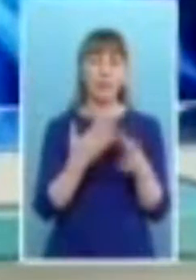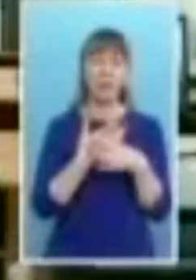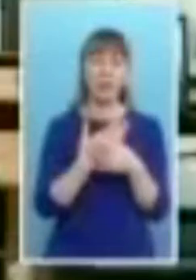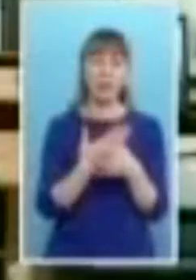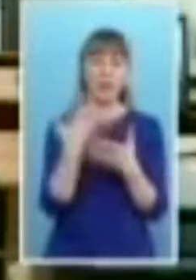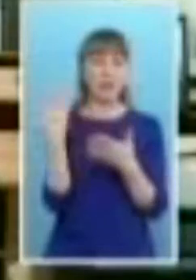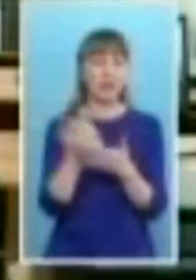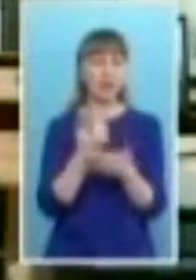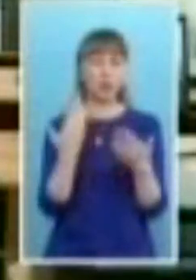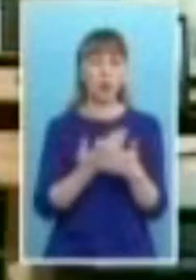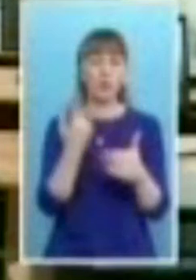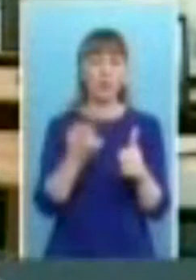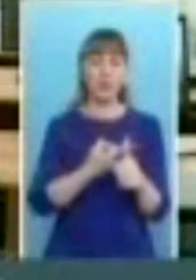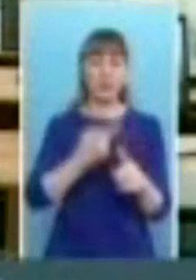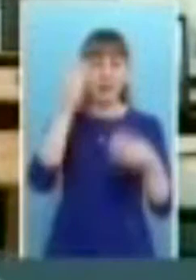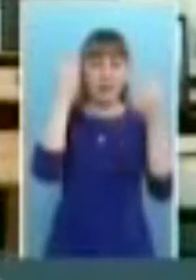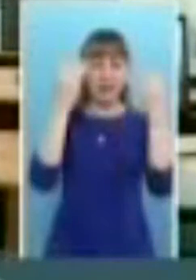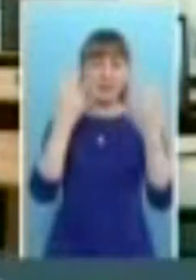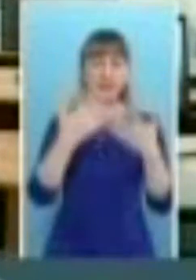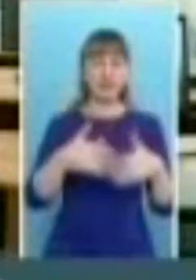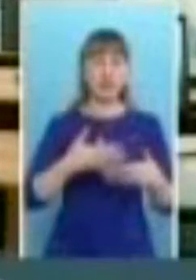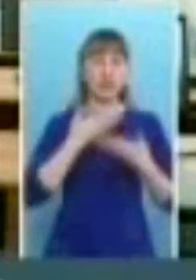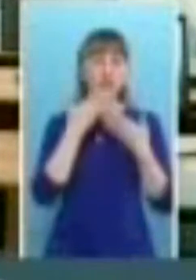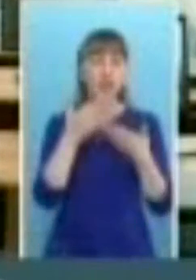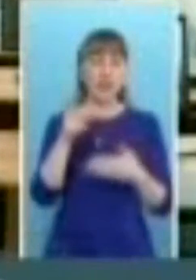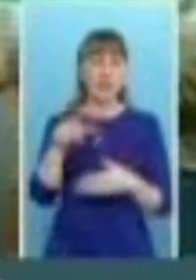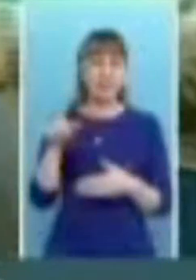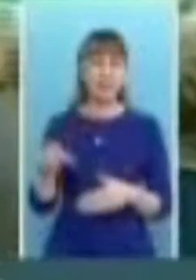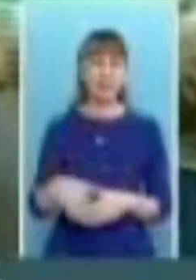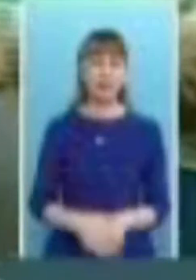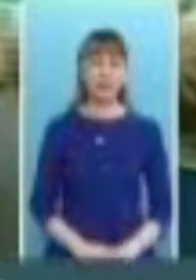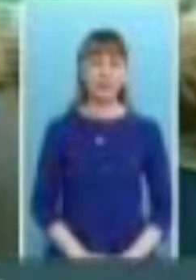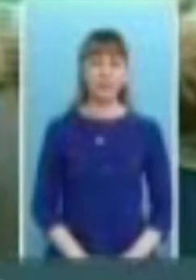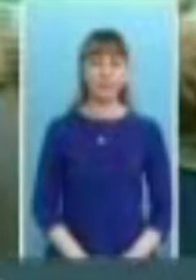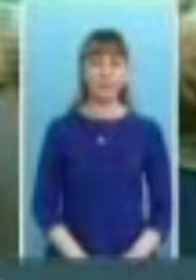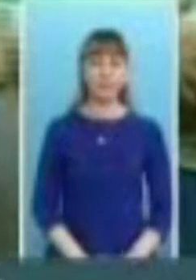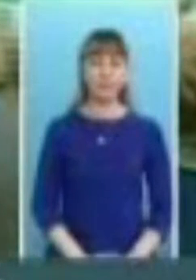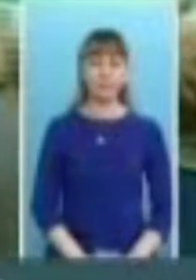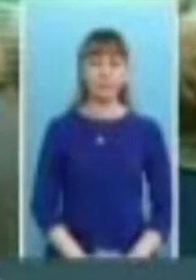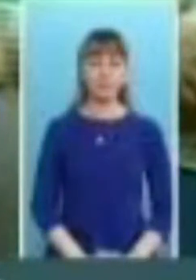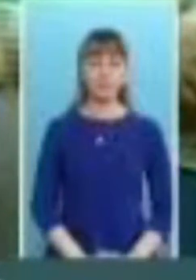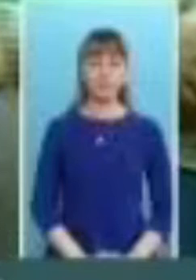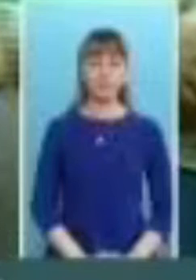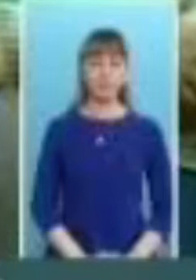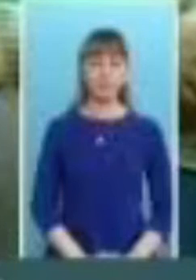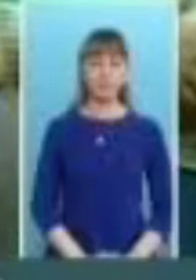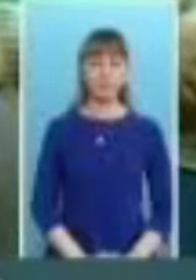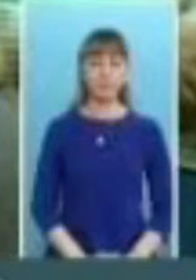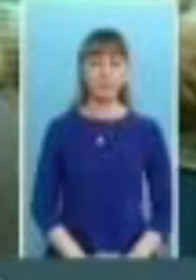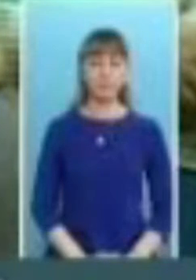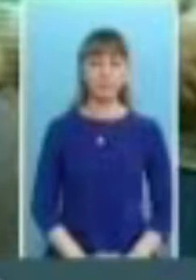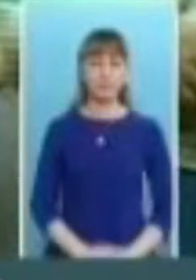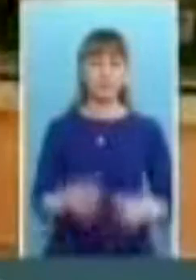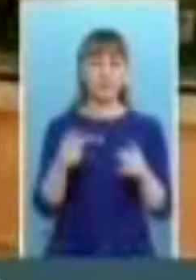ашу және тұрақты оқырмандарды шығармашылық иелерімен жақынырақ таныстыру. Бұл игі шара кітапханаға келушілер көңілін